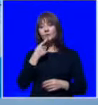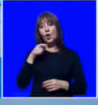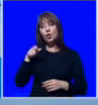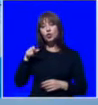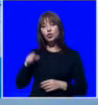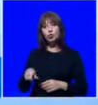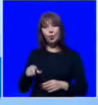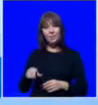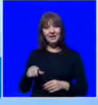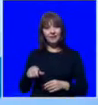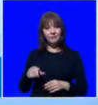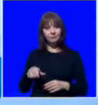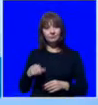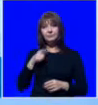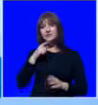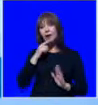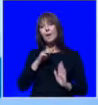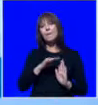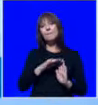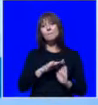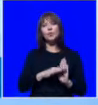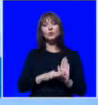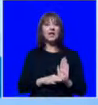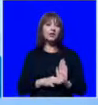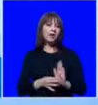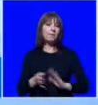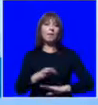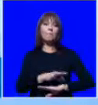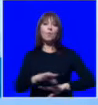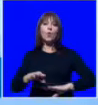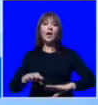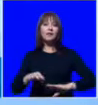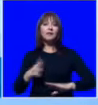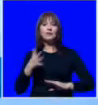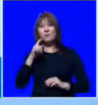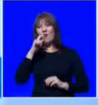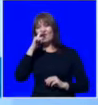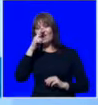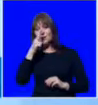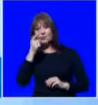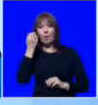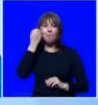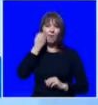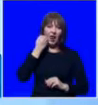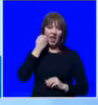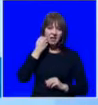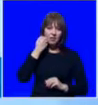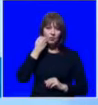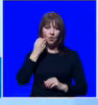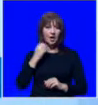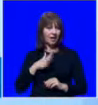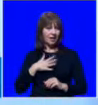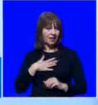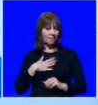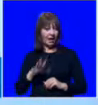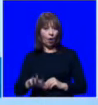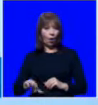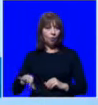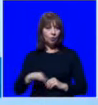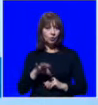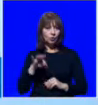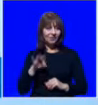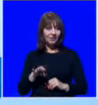програмно бюджетиране, но да подреждаме проектите по тяхната значимост, полезност, освен дали има готовност за тяхната